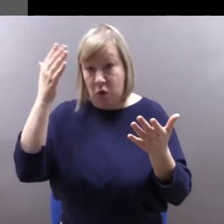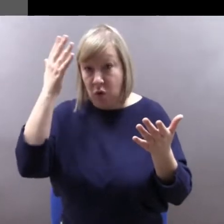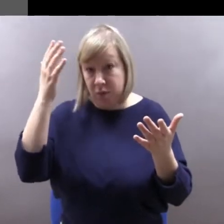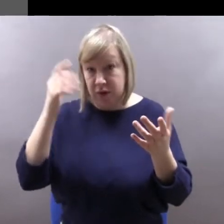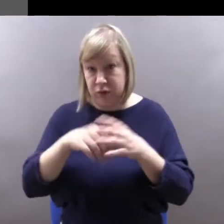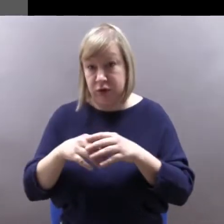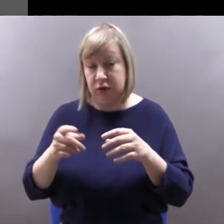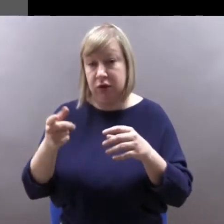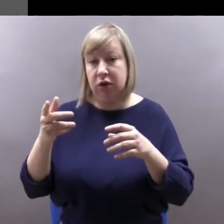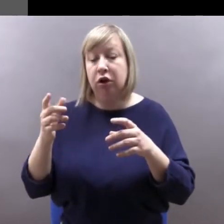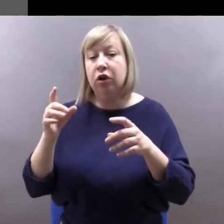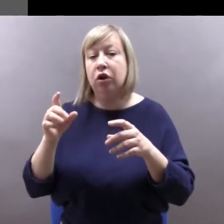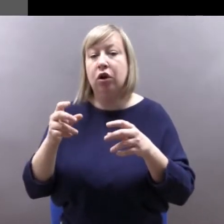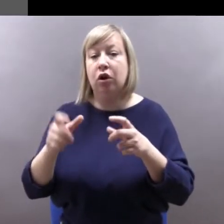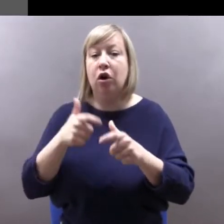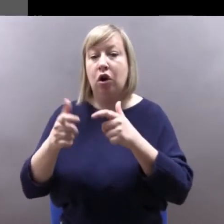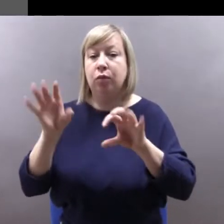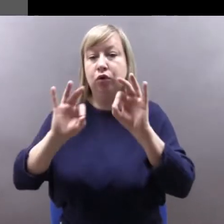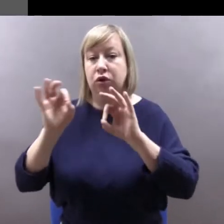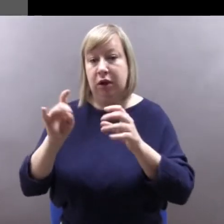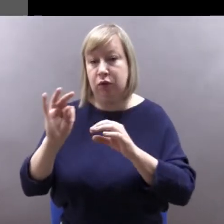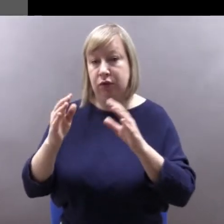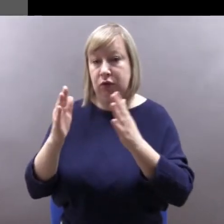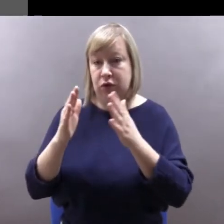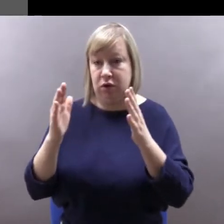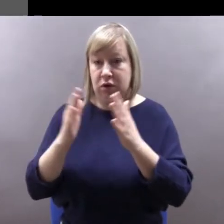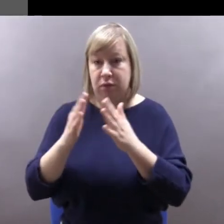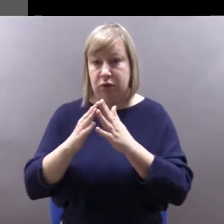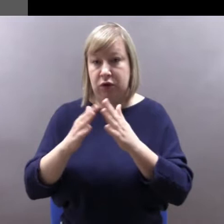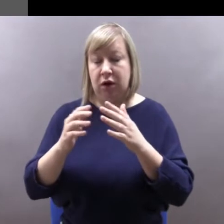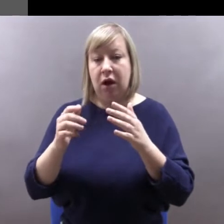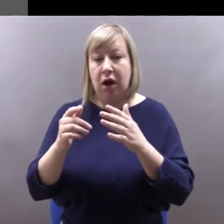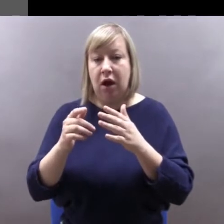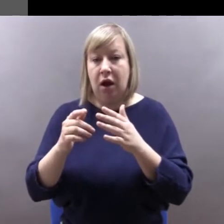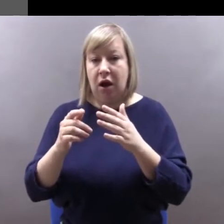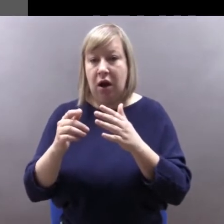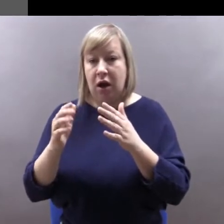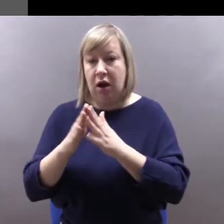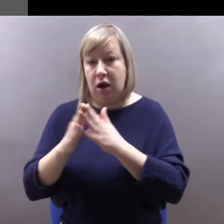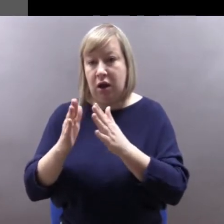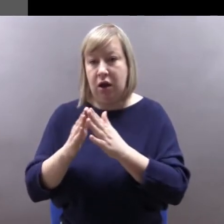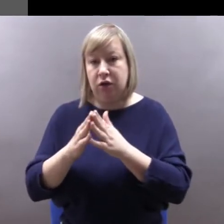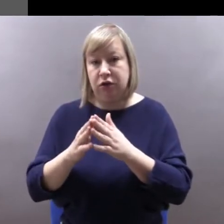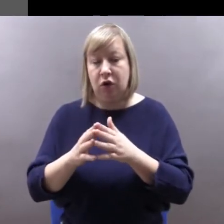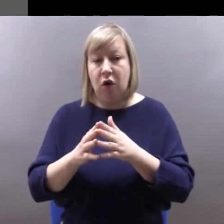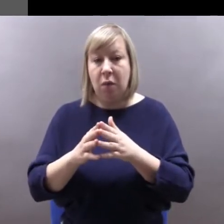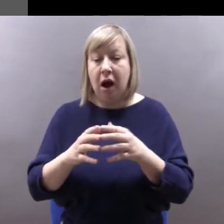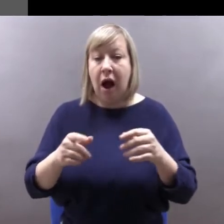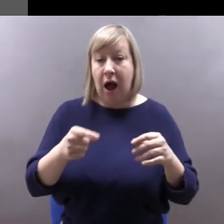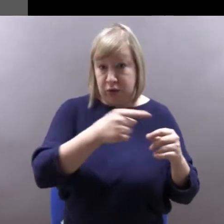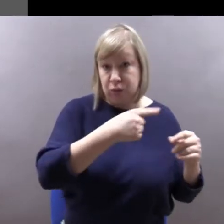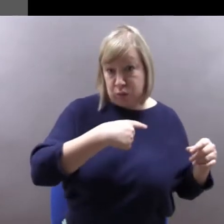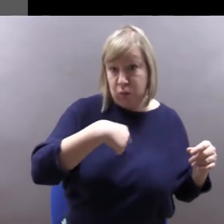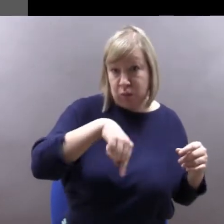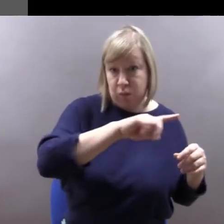być konsultowane i akceptowane przez konserwatorów zabytków. I